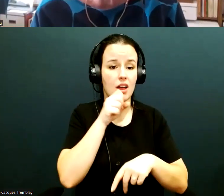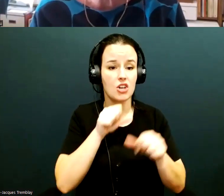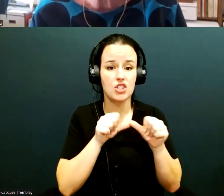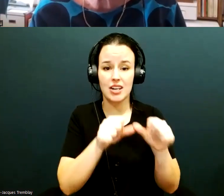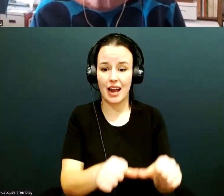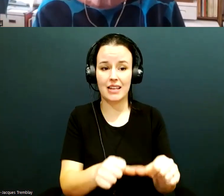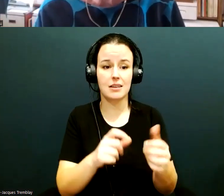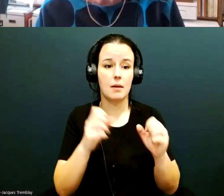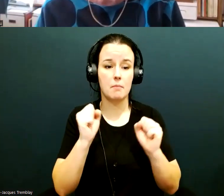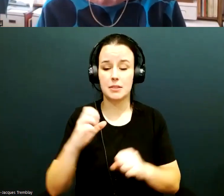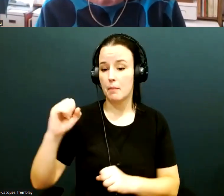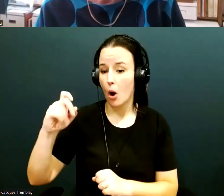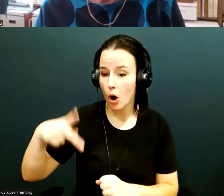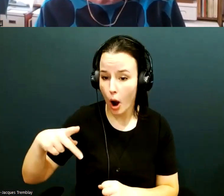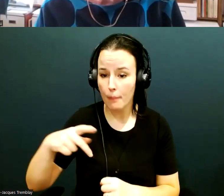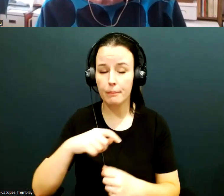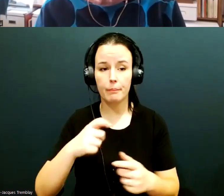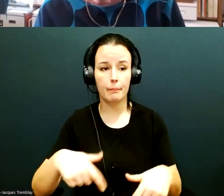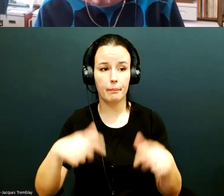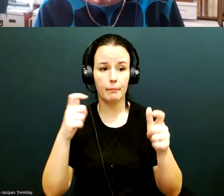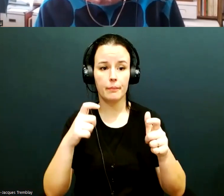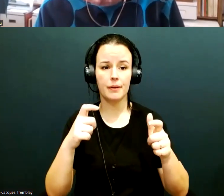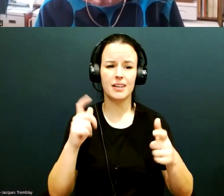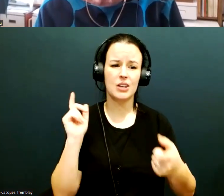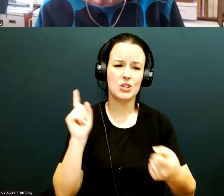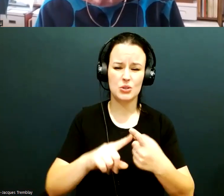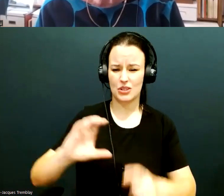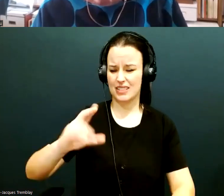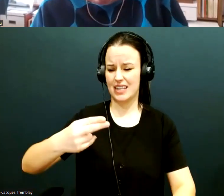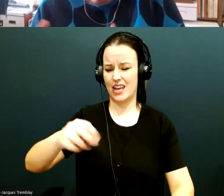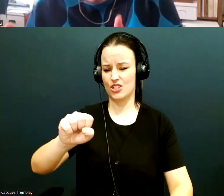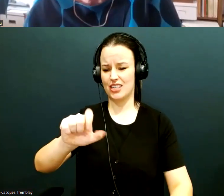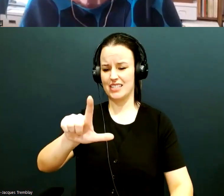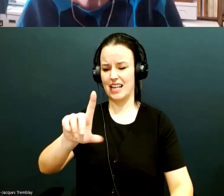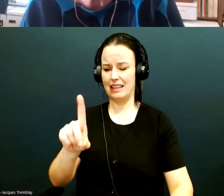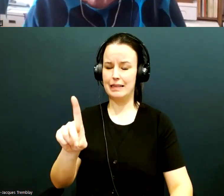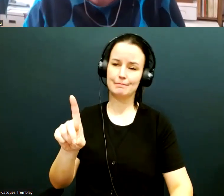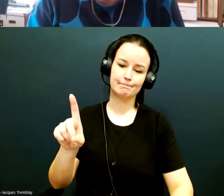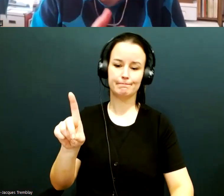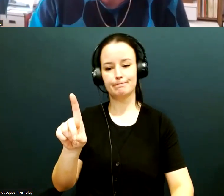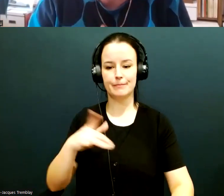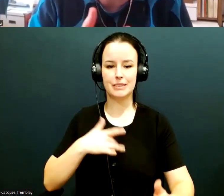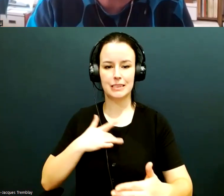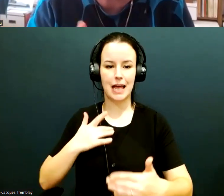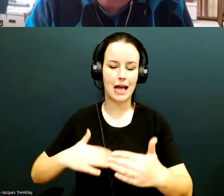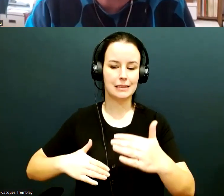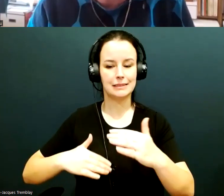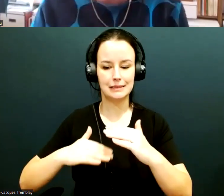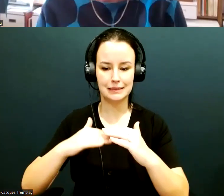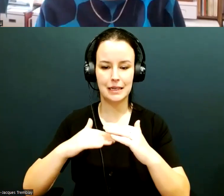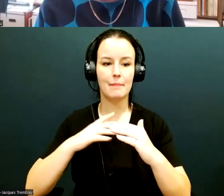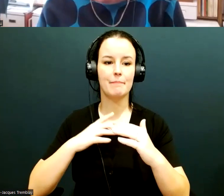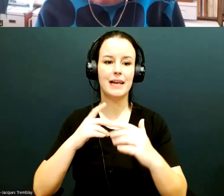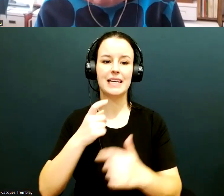ça pourrait être des coopératives d'habitation. Est-ce qu'on pourrait se rendre jusqu'à CHSLD? Oui, jusqu'à un certain point, mais évidemment, là, la participation